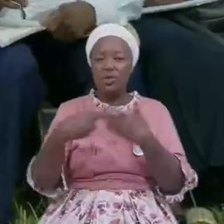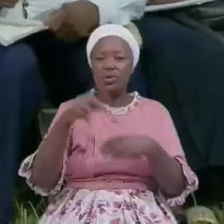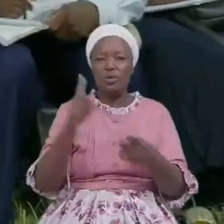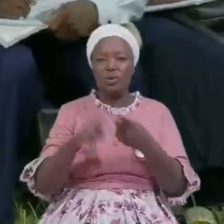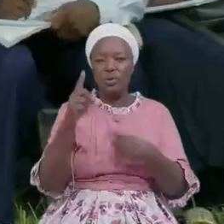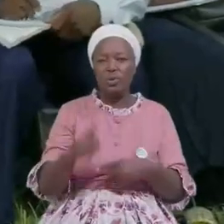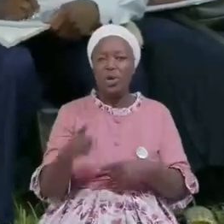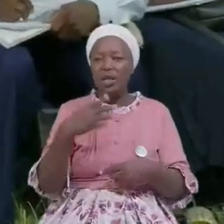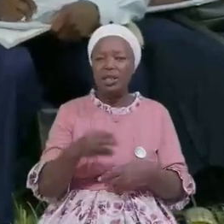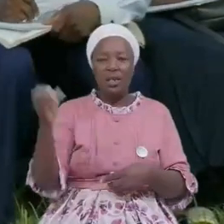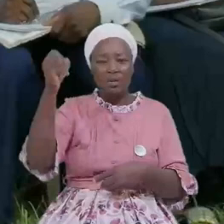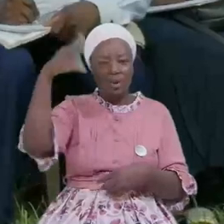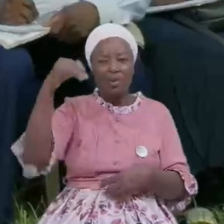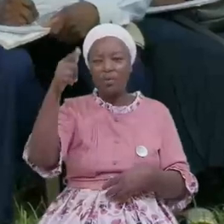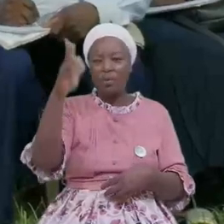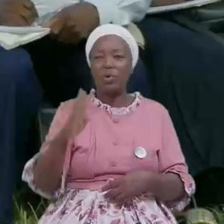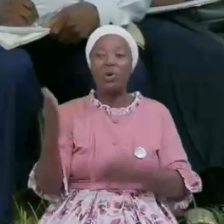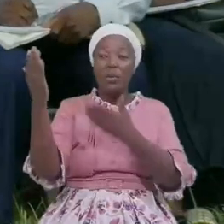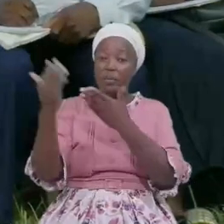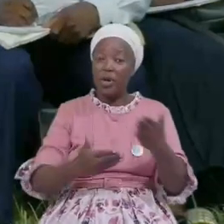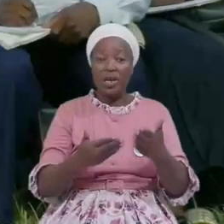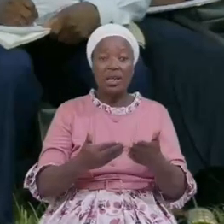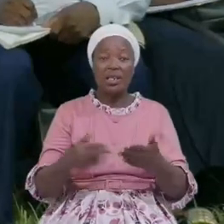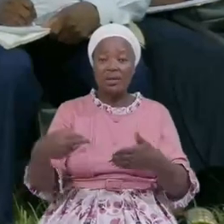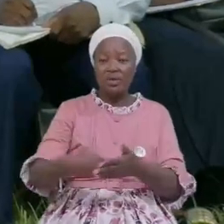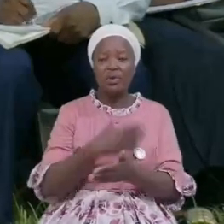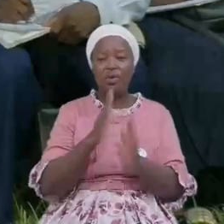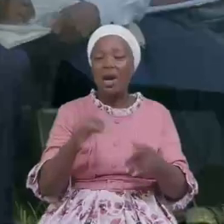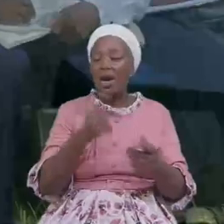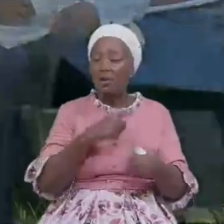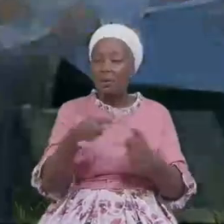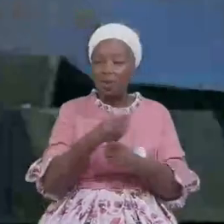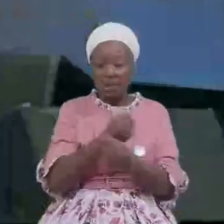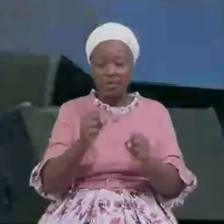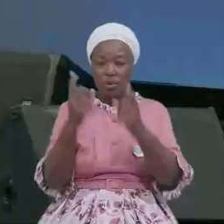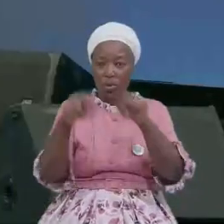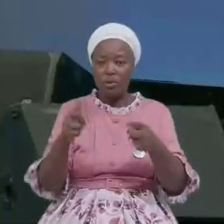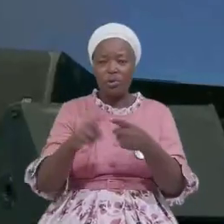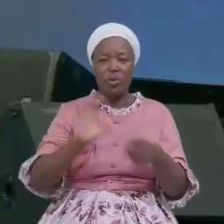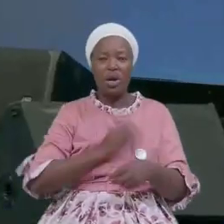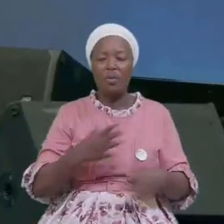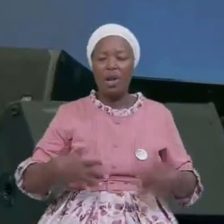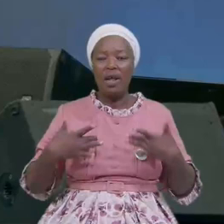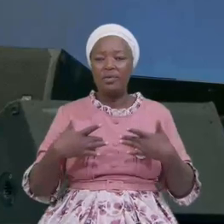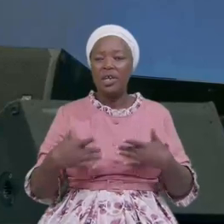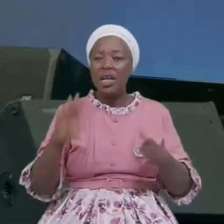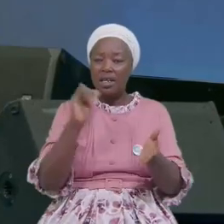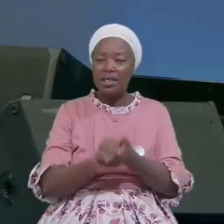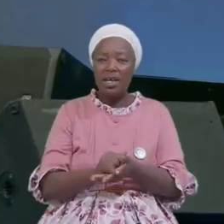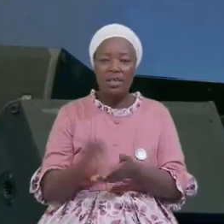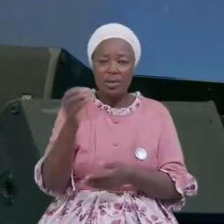La grâce de Dieu apporte le renouvellement. Quand le salut vient dans nos vies, cette